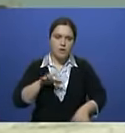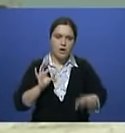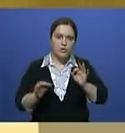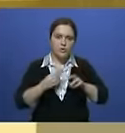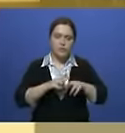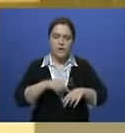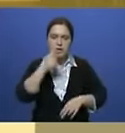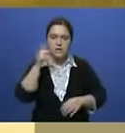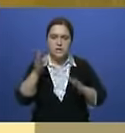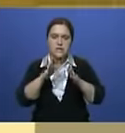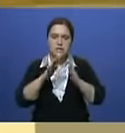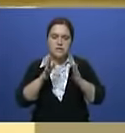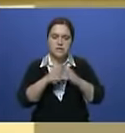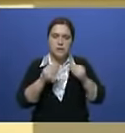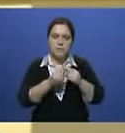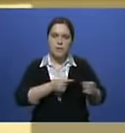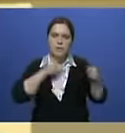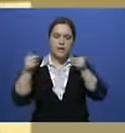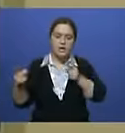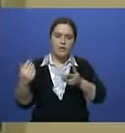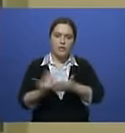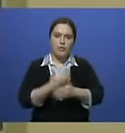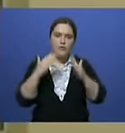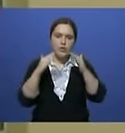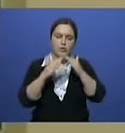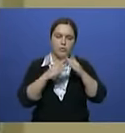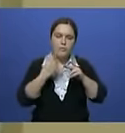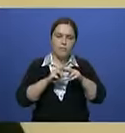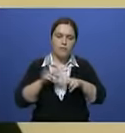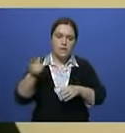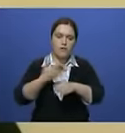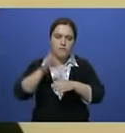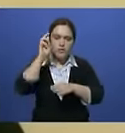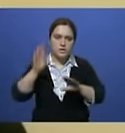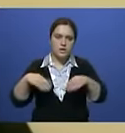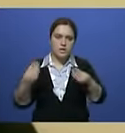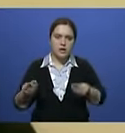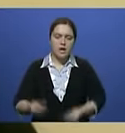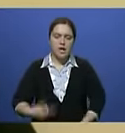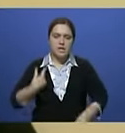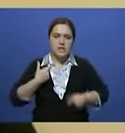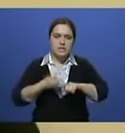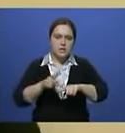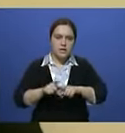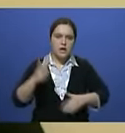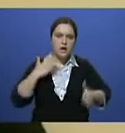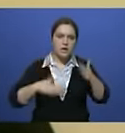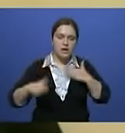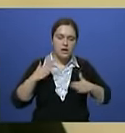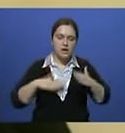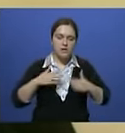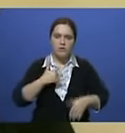совсем недавно семья переехала в новый дом который им выделило руководство района очень-очень рада потому что у самих такой